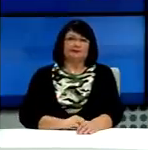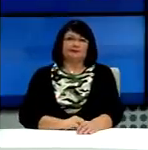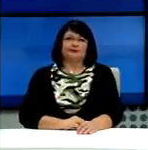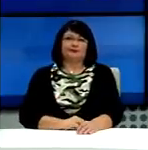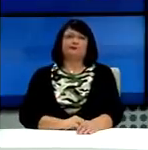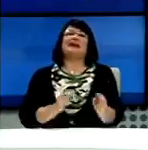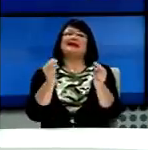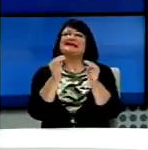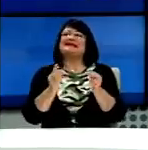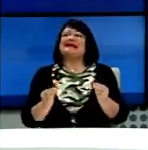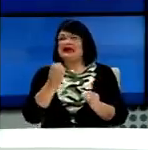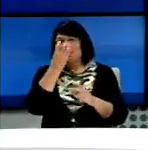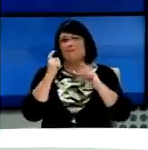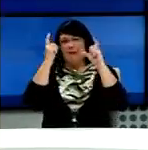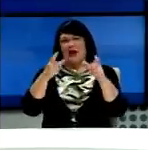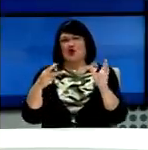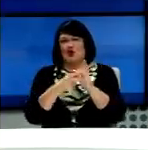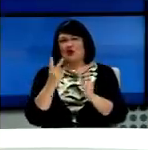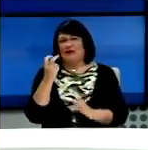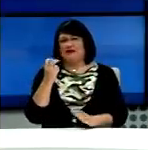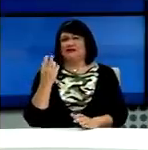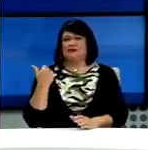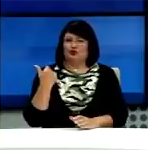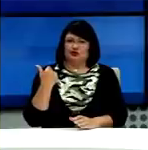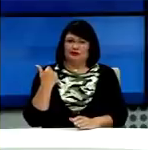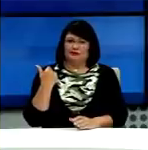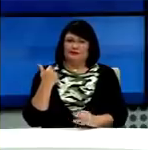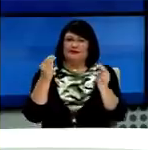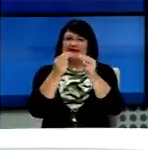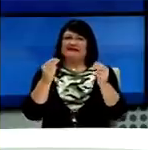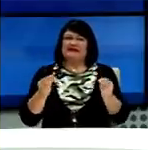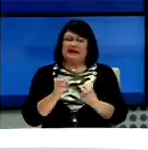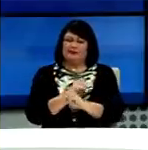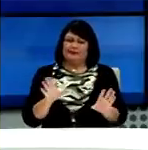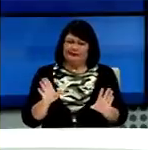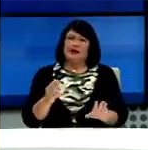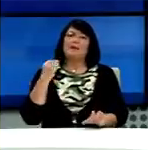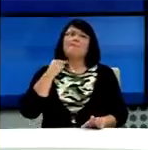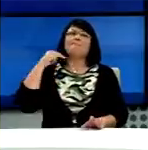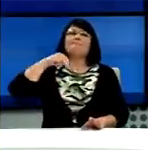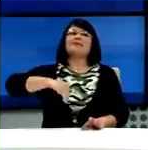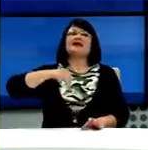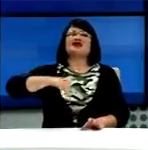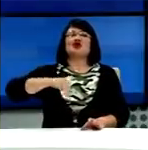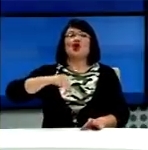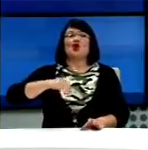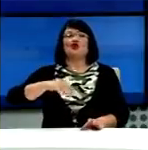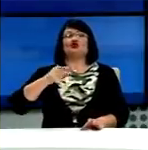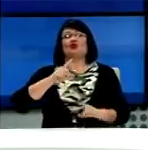από τα στοιχεία του Μαΐου του 20, στοιχεία δημοσιοποιημένα στο Μητρό Ανθρώπινου Δυναμικού Ελληνικού